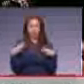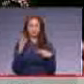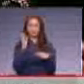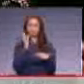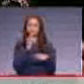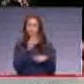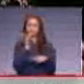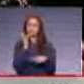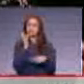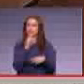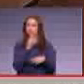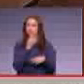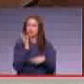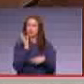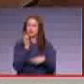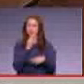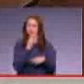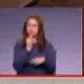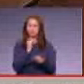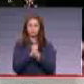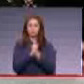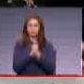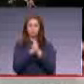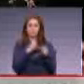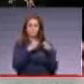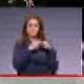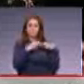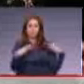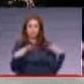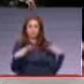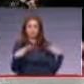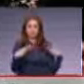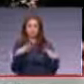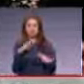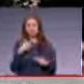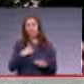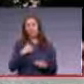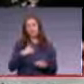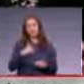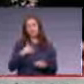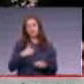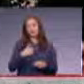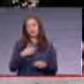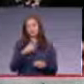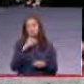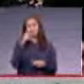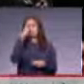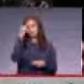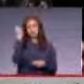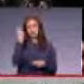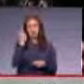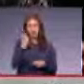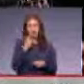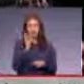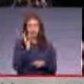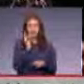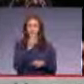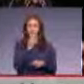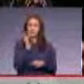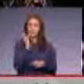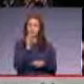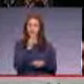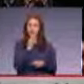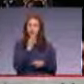وحشه. زي ايه يعني؟ امتى الدور ده حصل؟ امتى حصل معاك؟ توت والوحل. احنا ناسيين في كلامنا الوحل.